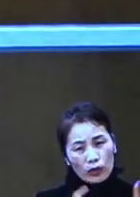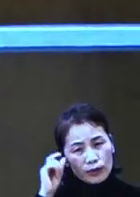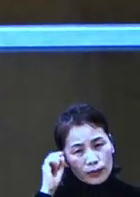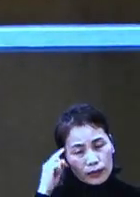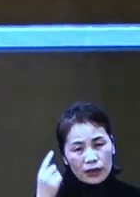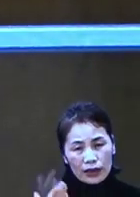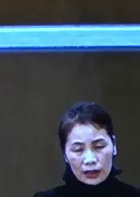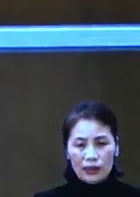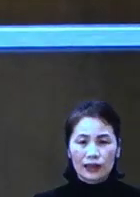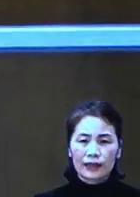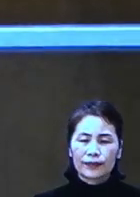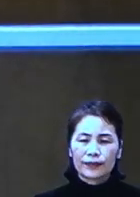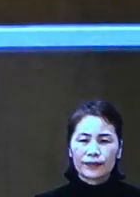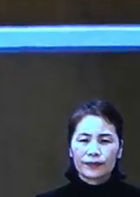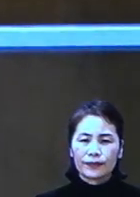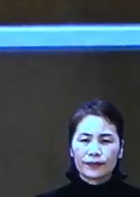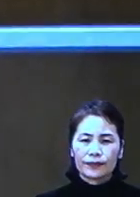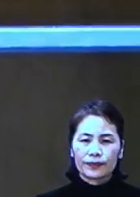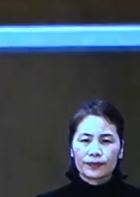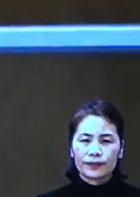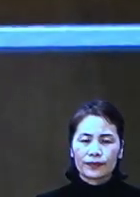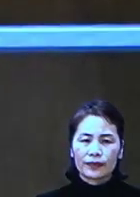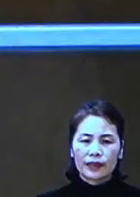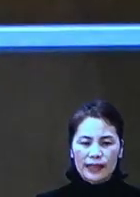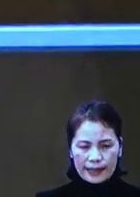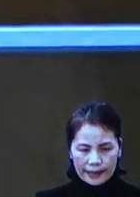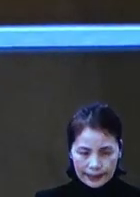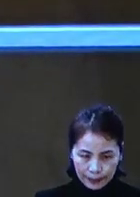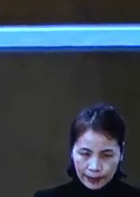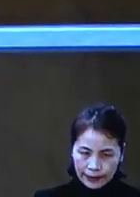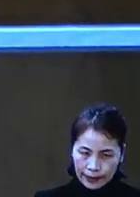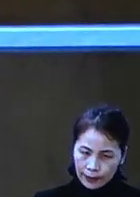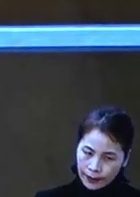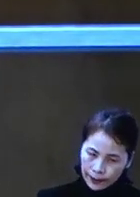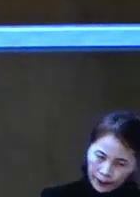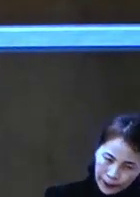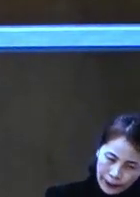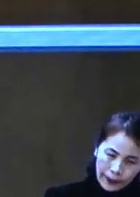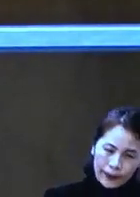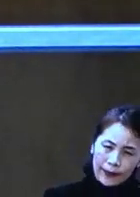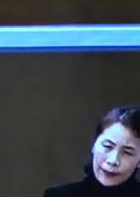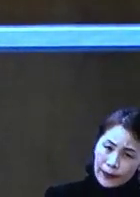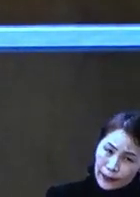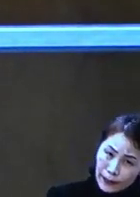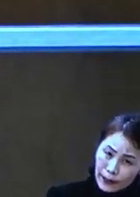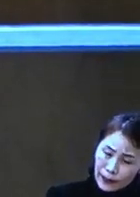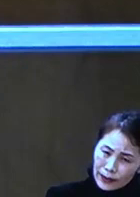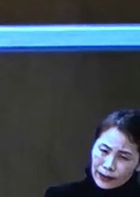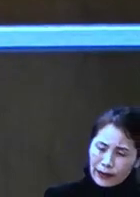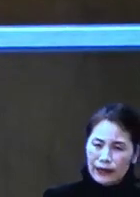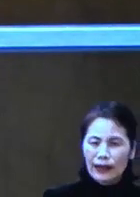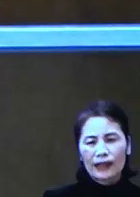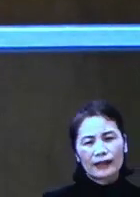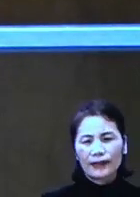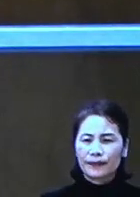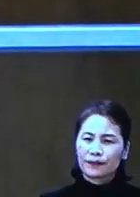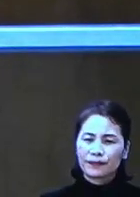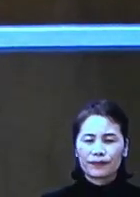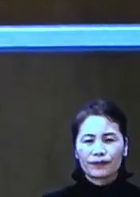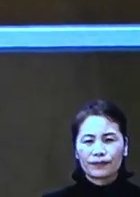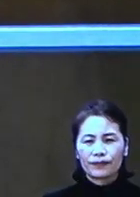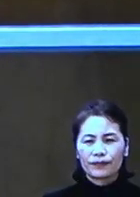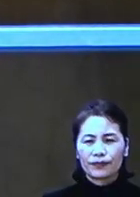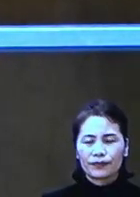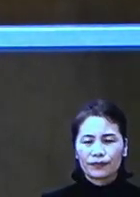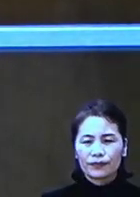기회의 특정인에게 주는 지정석입니까? 경기도가 김동연 왕국으로 전락하는 걸 더